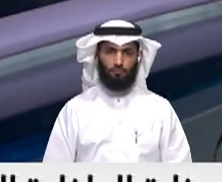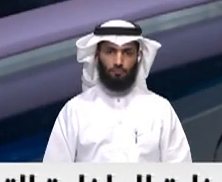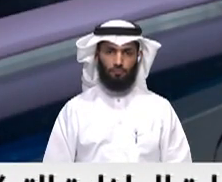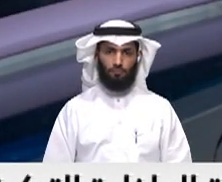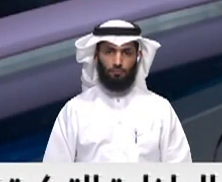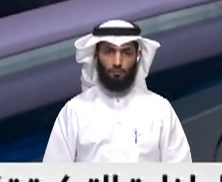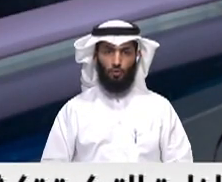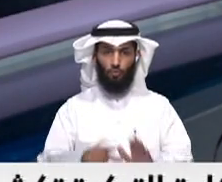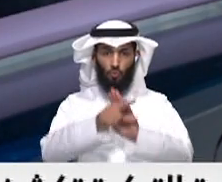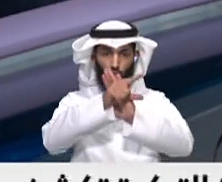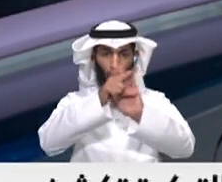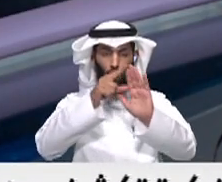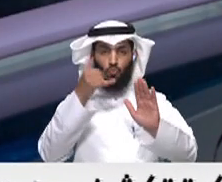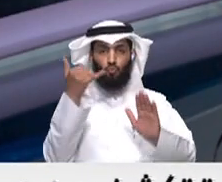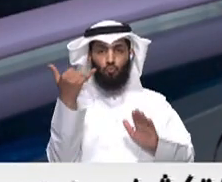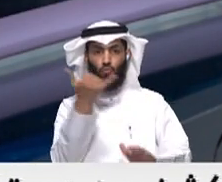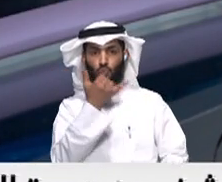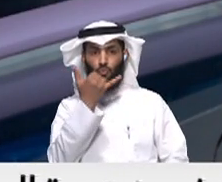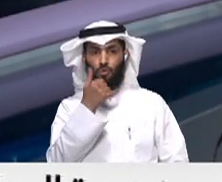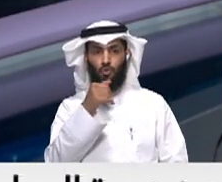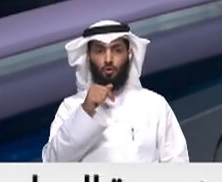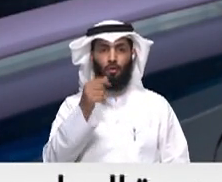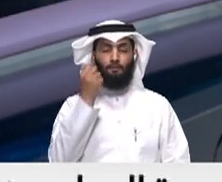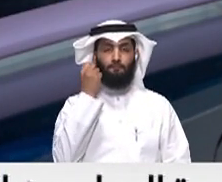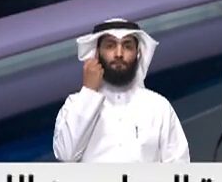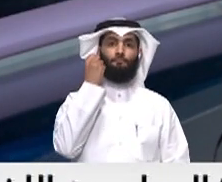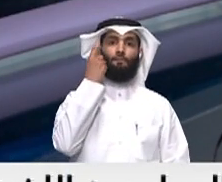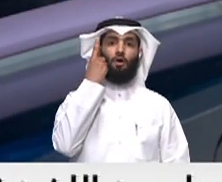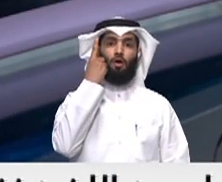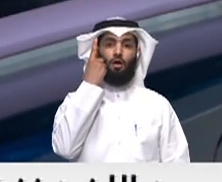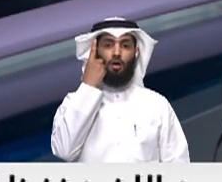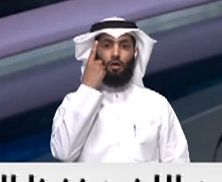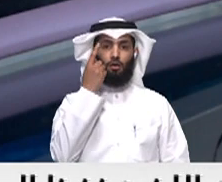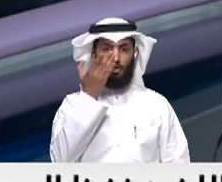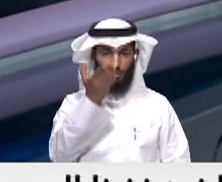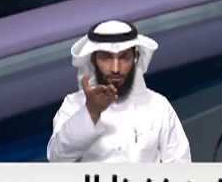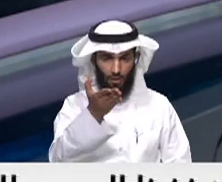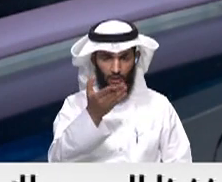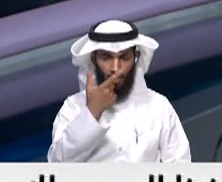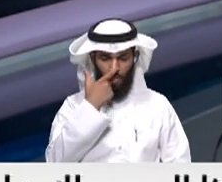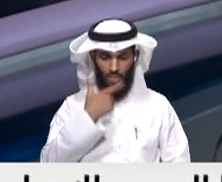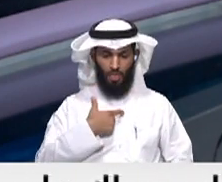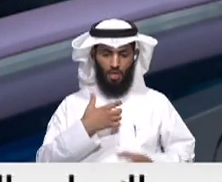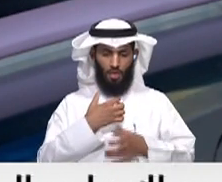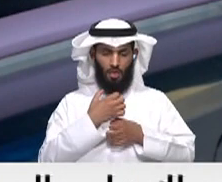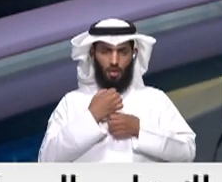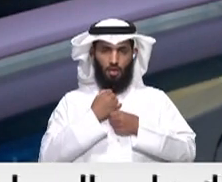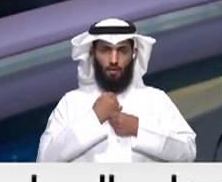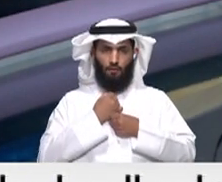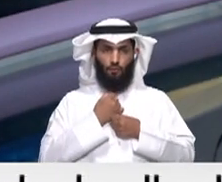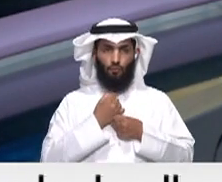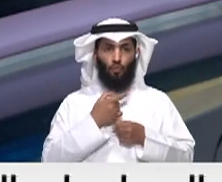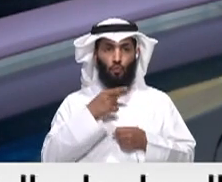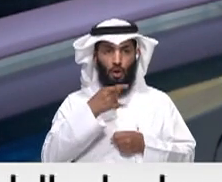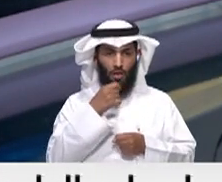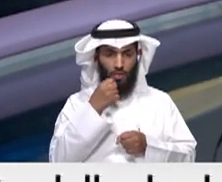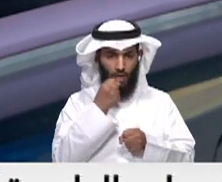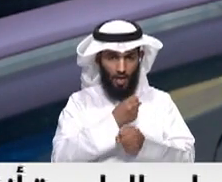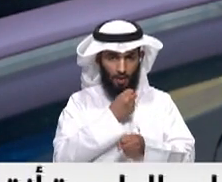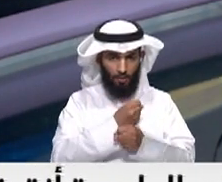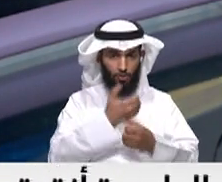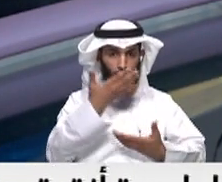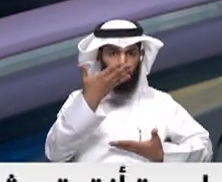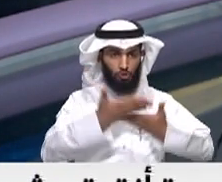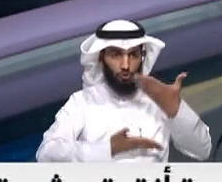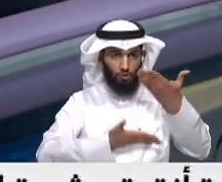في العنوان الابرز وتحت شعار الوعي يحمي حقوقك والمسؤوليه تعزز تجارتك تواصل